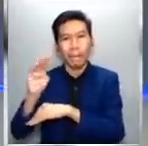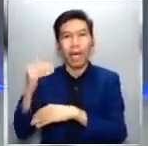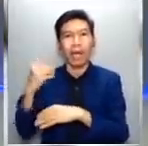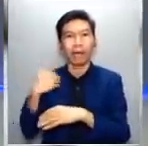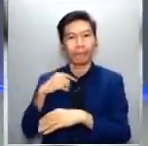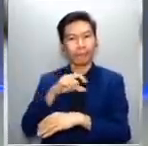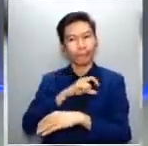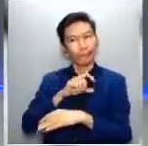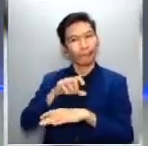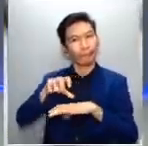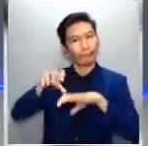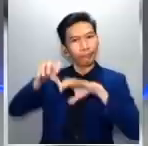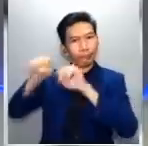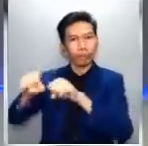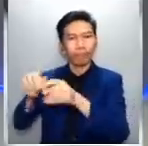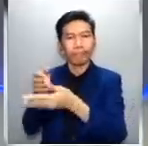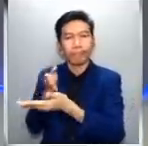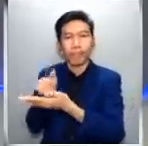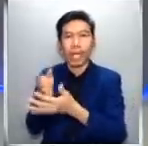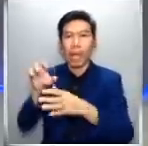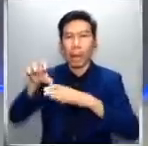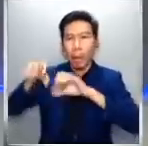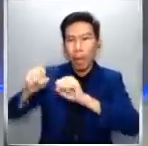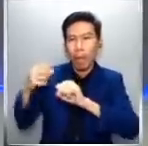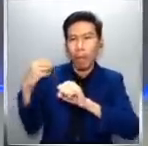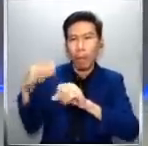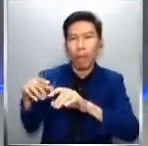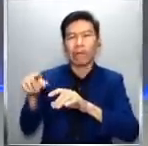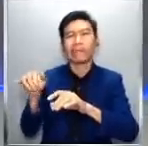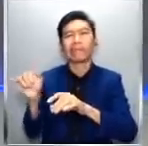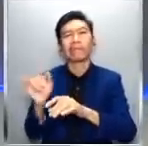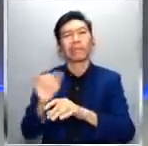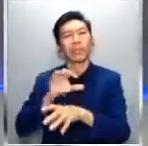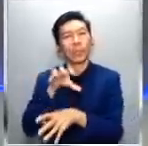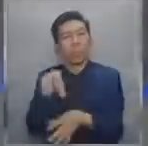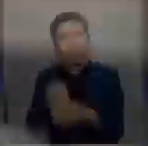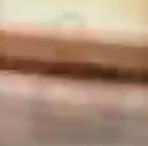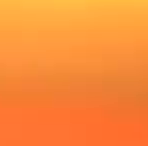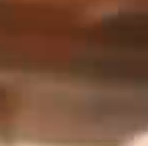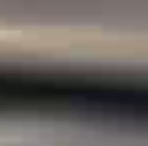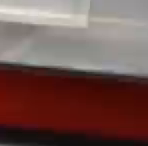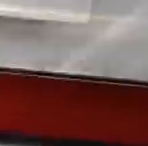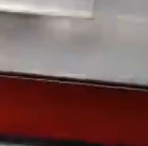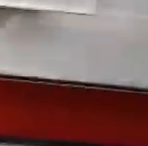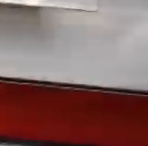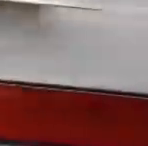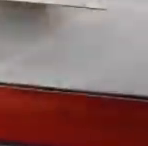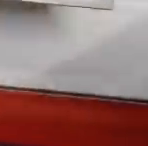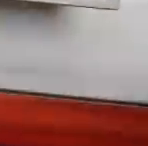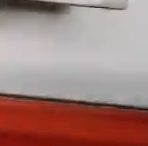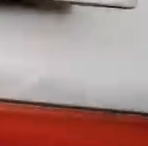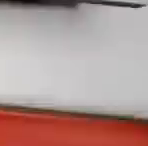sangkot din umano sa pambubugaw. Nakatutok si Marisol Abdurraman, exclusive.